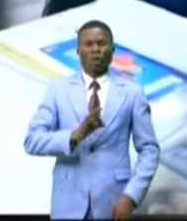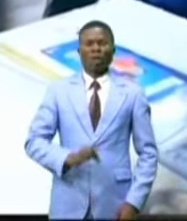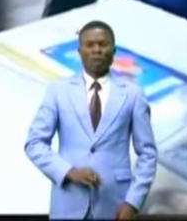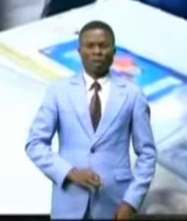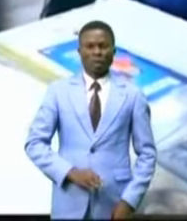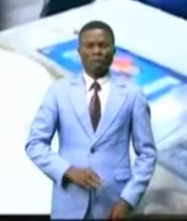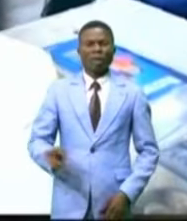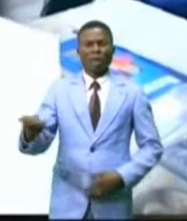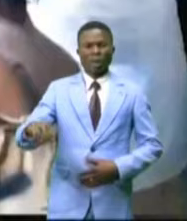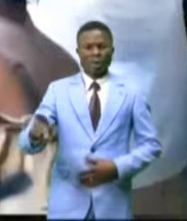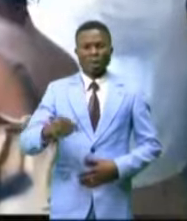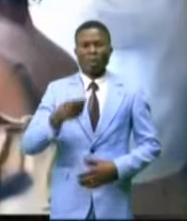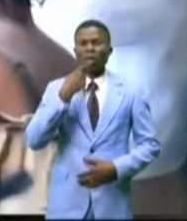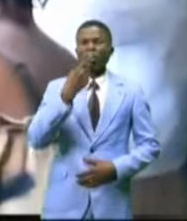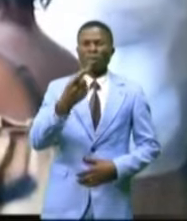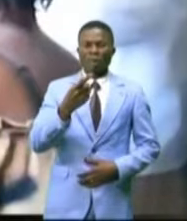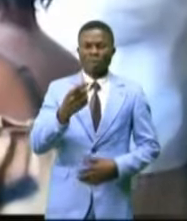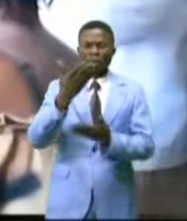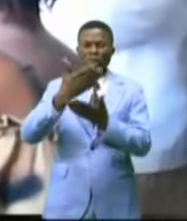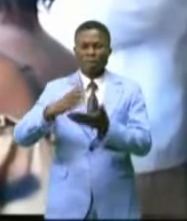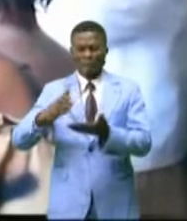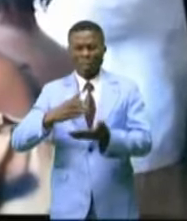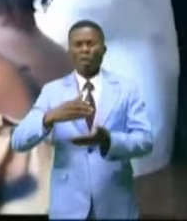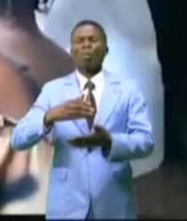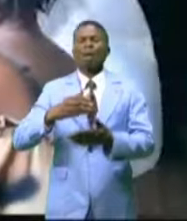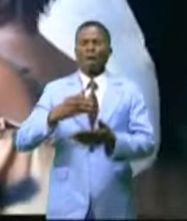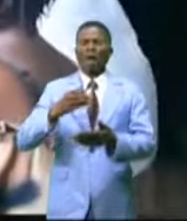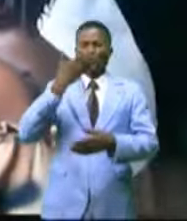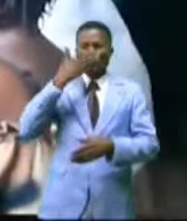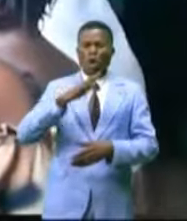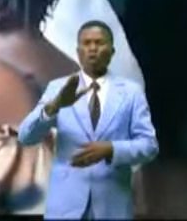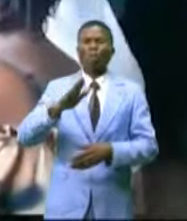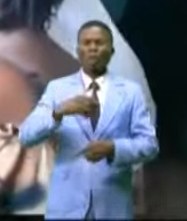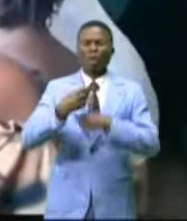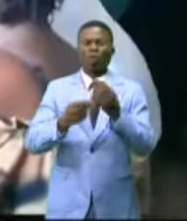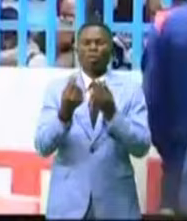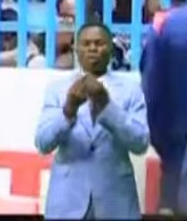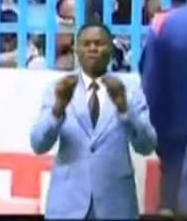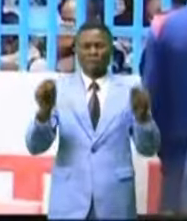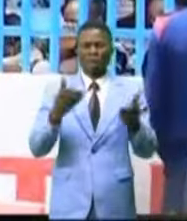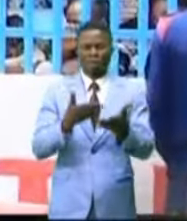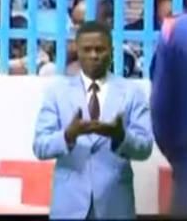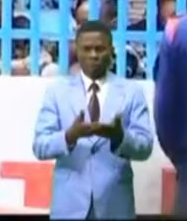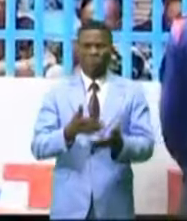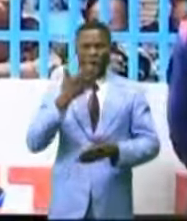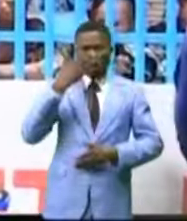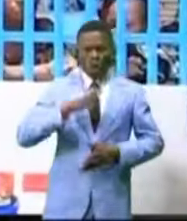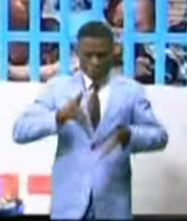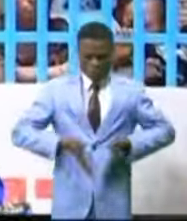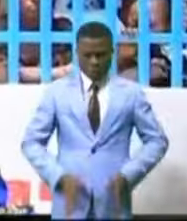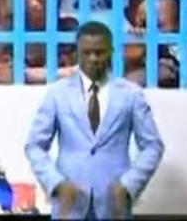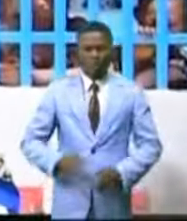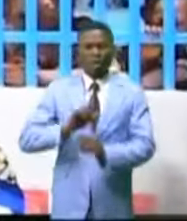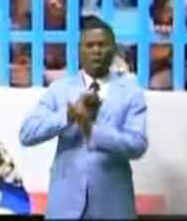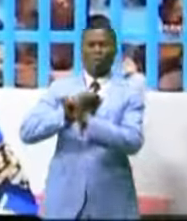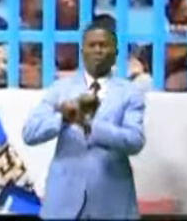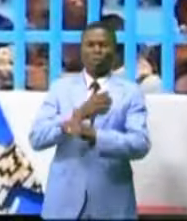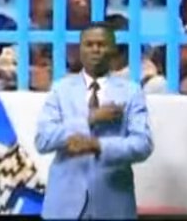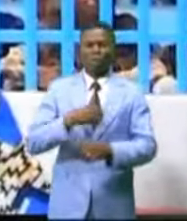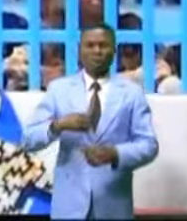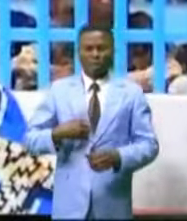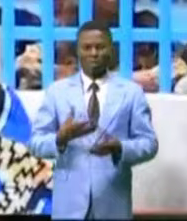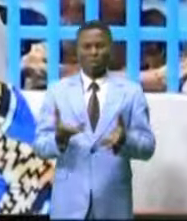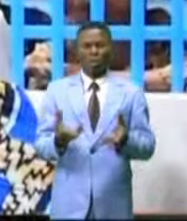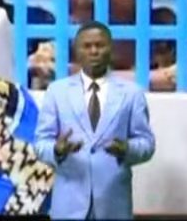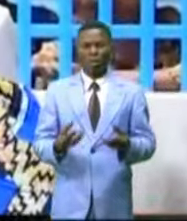province évoque ici les étapes couvertes par cette gratuité de la maternité couvre les accouchements simples